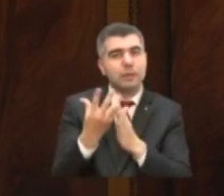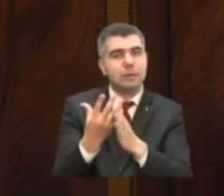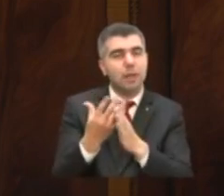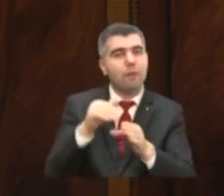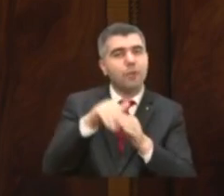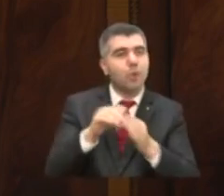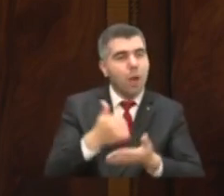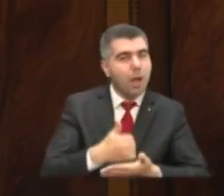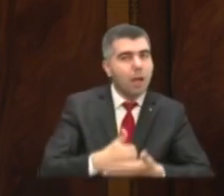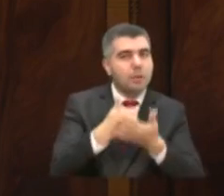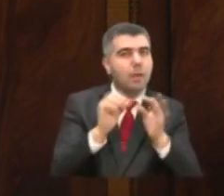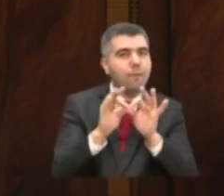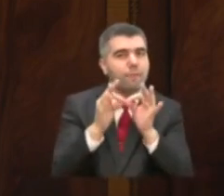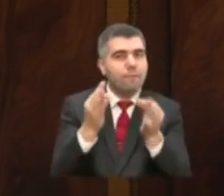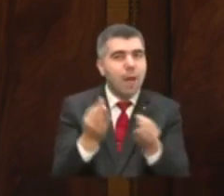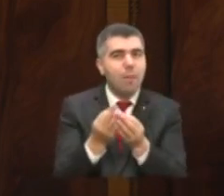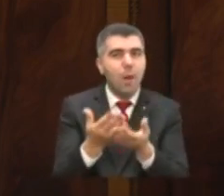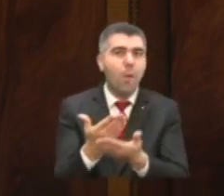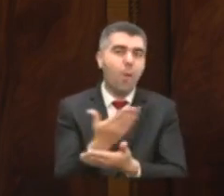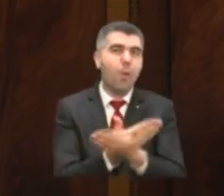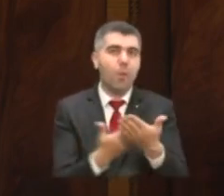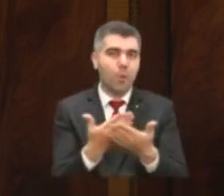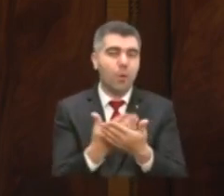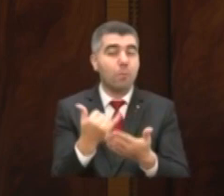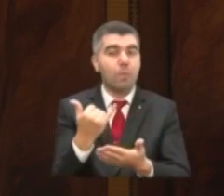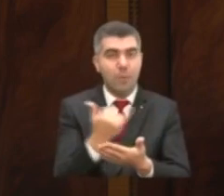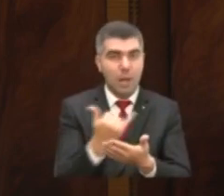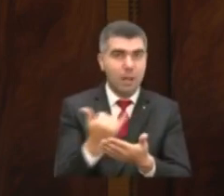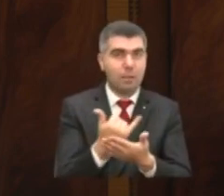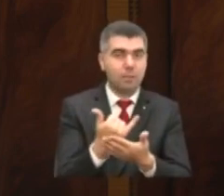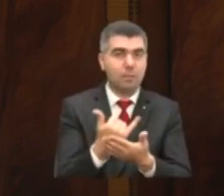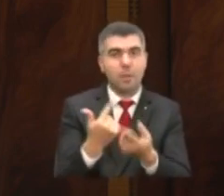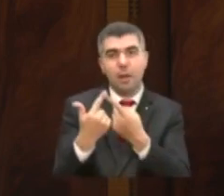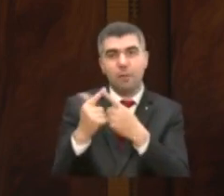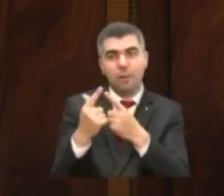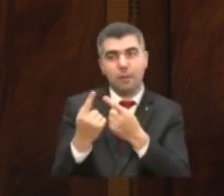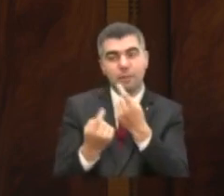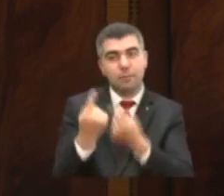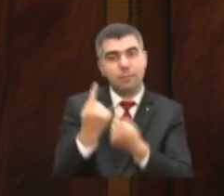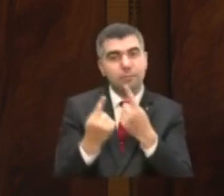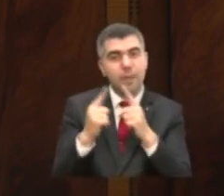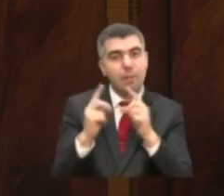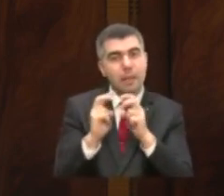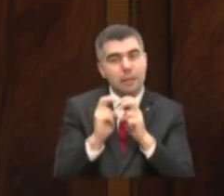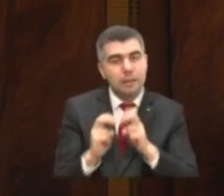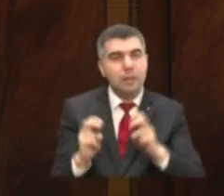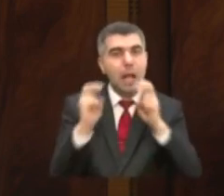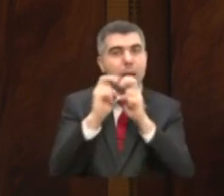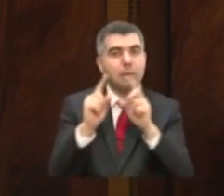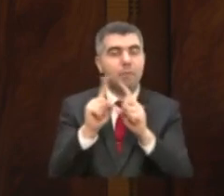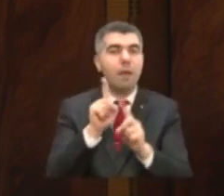محتاجة إلى أن تستفيد من هذا الصندوق. وأظن بأن هذا شيء مهم، وغادي يرفع عدد النساء المستفيدات من الصندوق